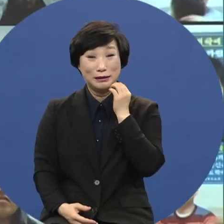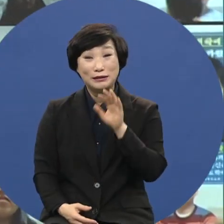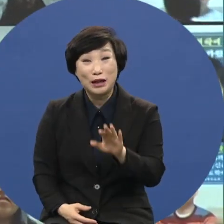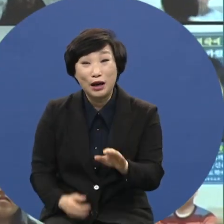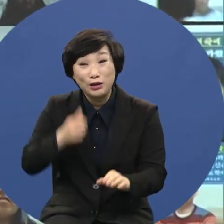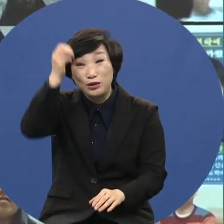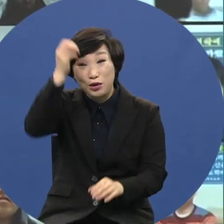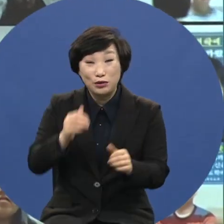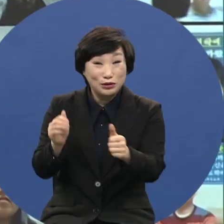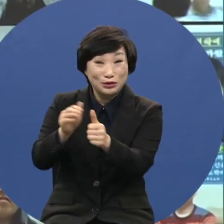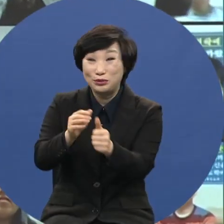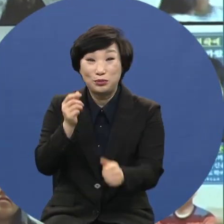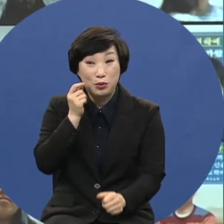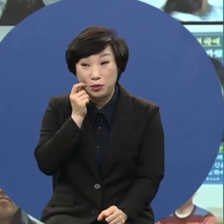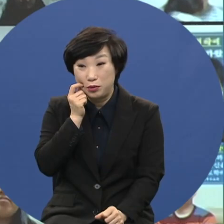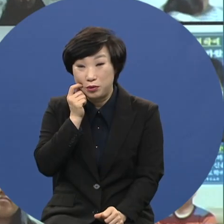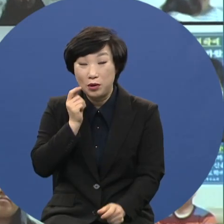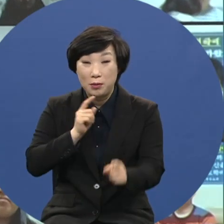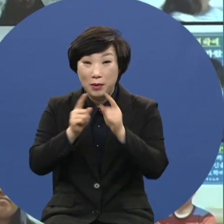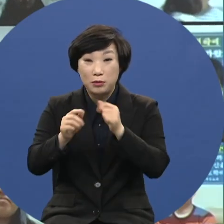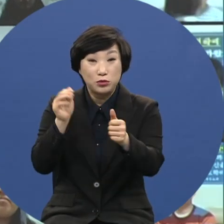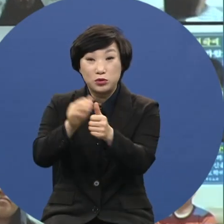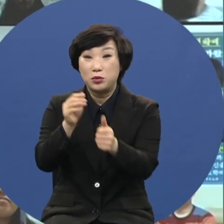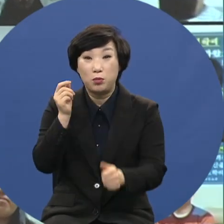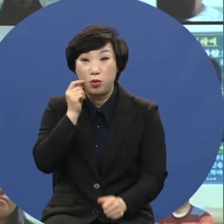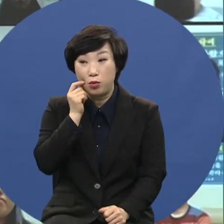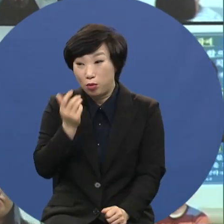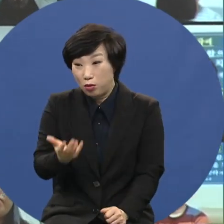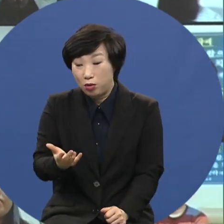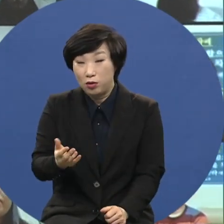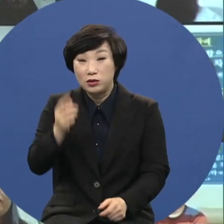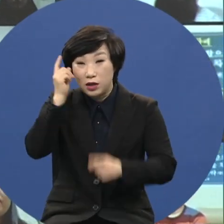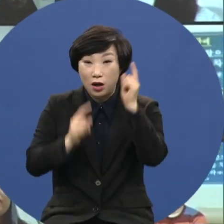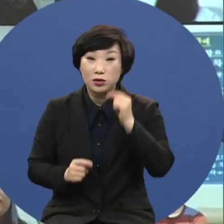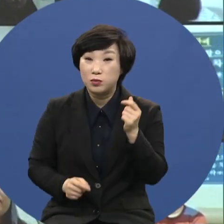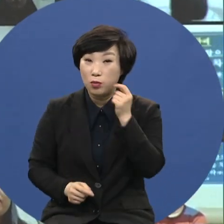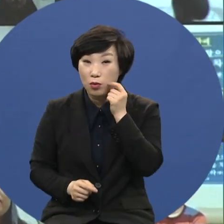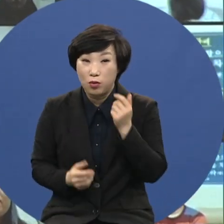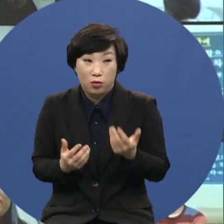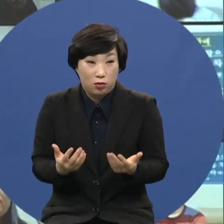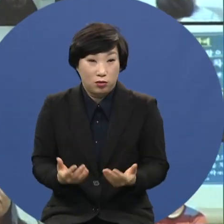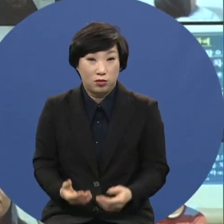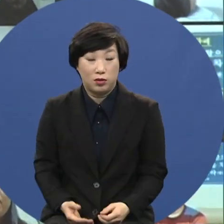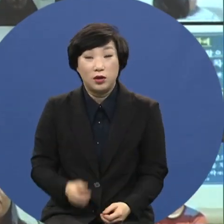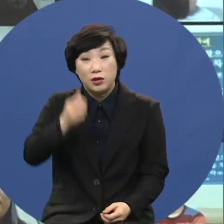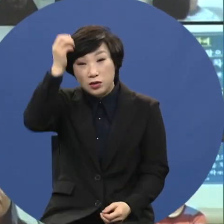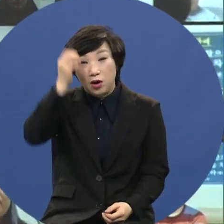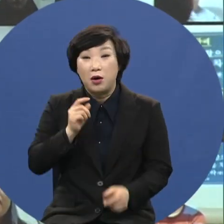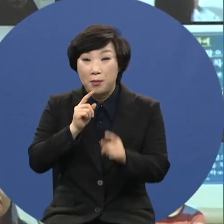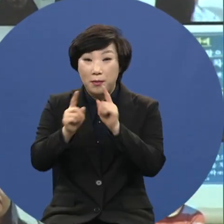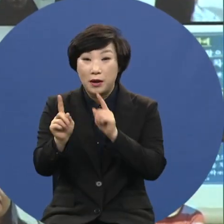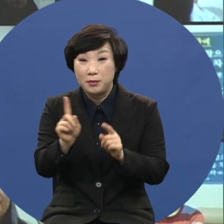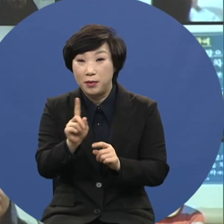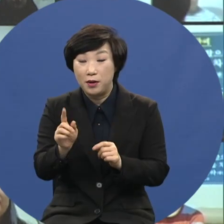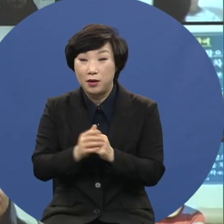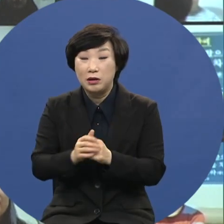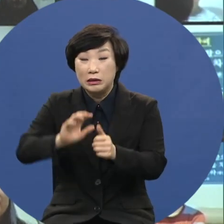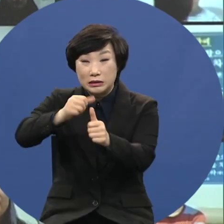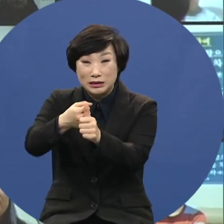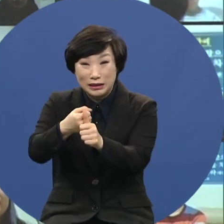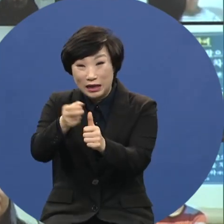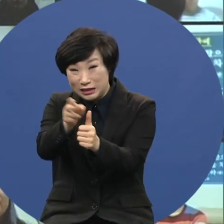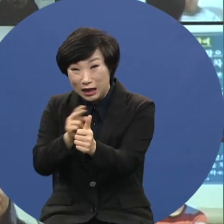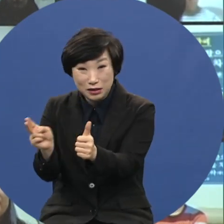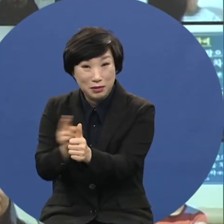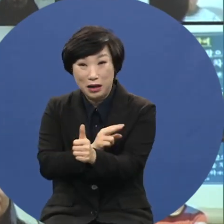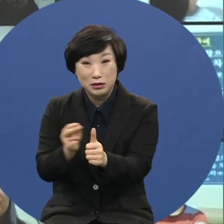찔리지 못하잖아. 말씀은 찔리지 못하잖아. 상하지 못하잖아. 영이나 말씀은 징계받거나